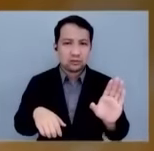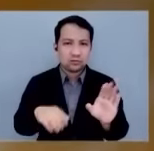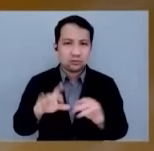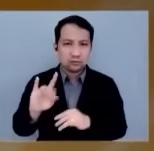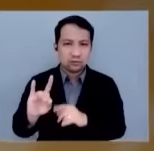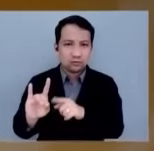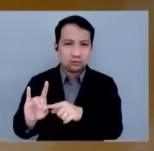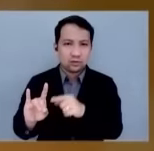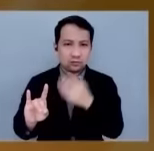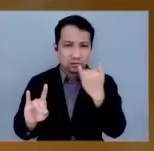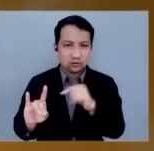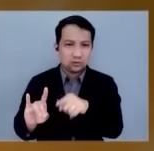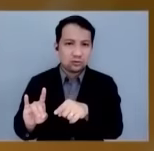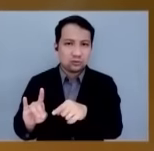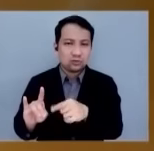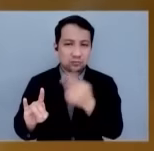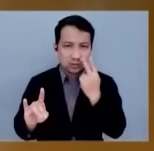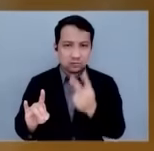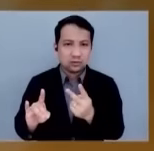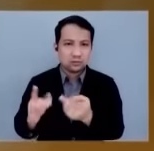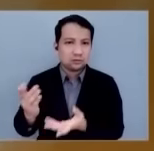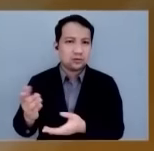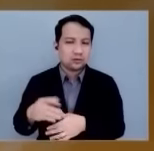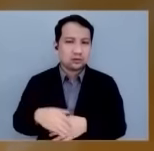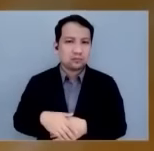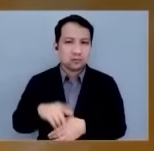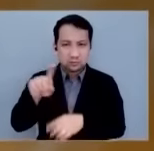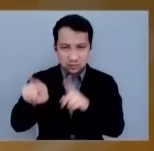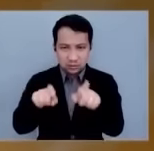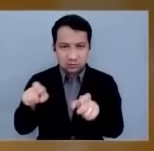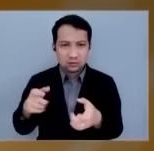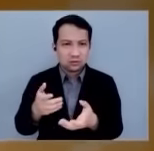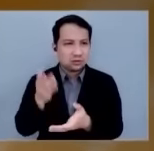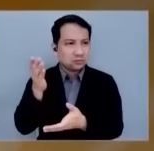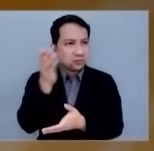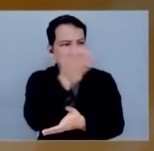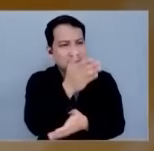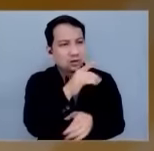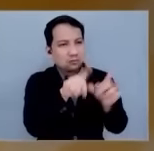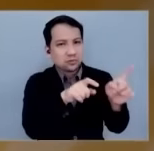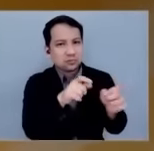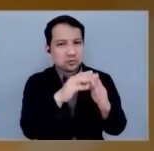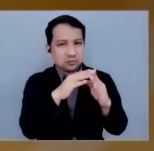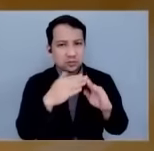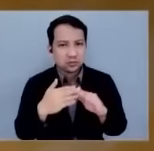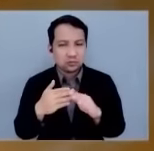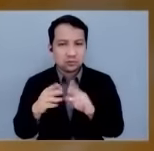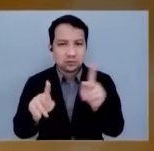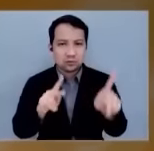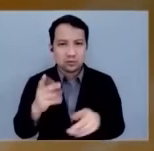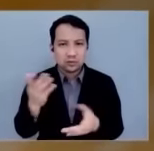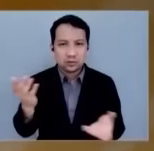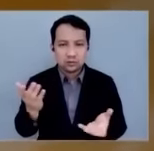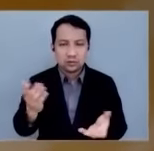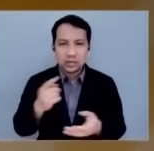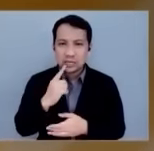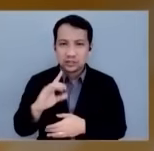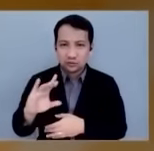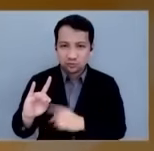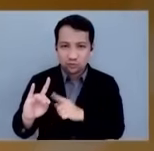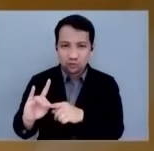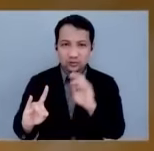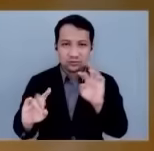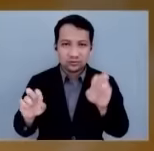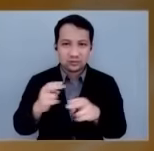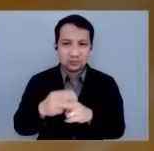po namin yon. Tapos nagtanong-tanong po kami sa mga tao doon. Pumunta po kami kung asaan si Kilua kasi dinala